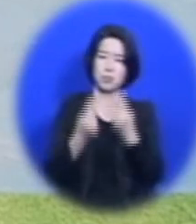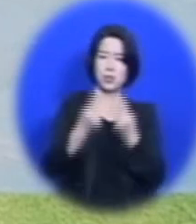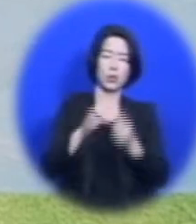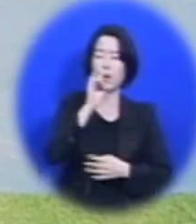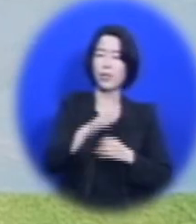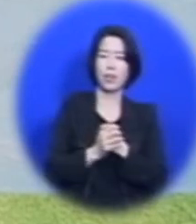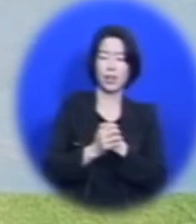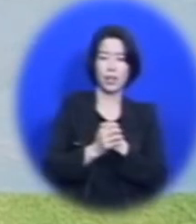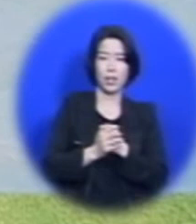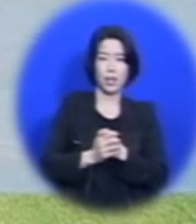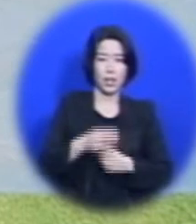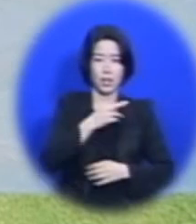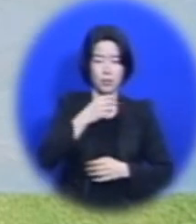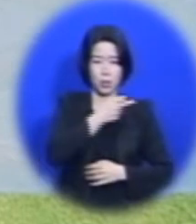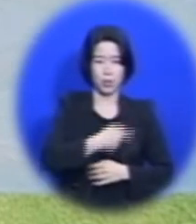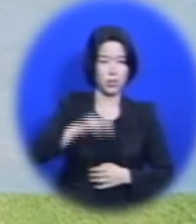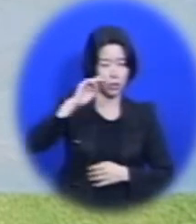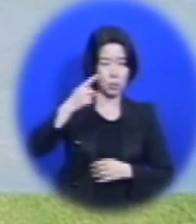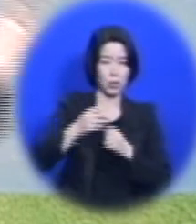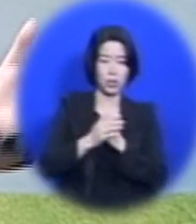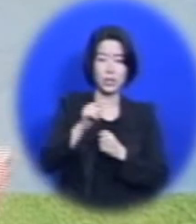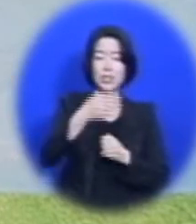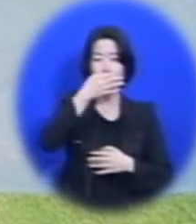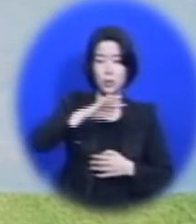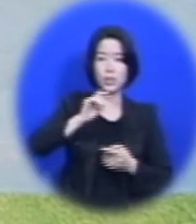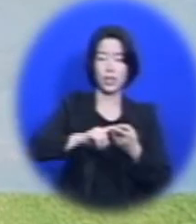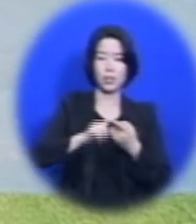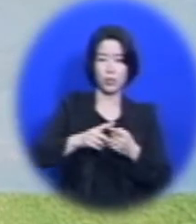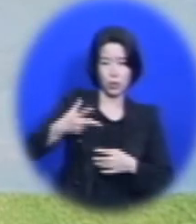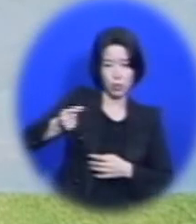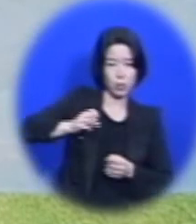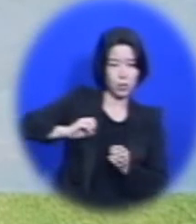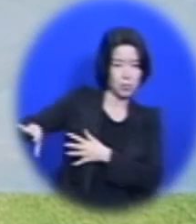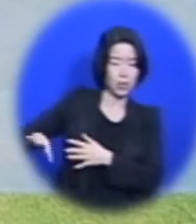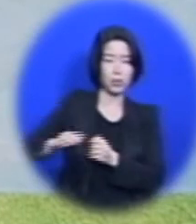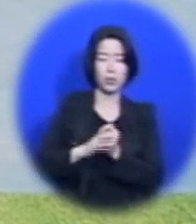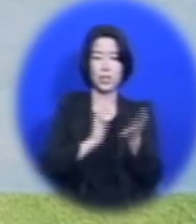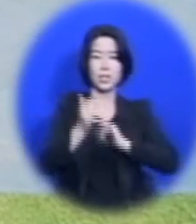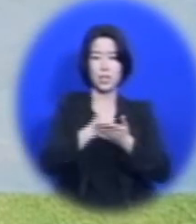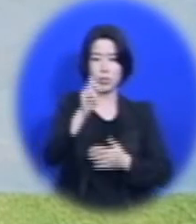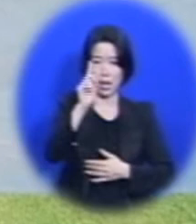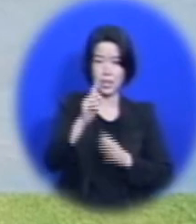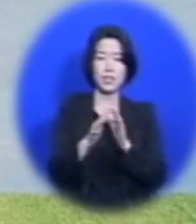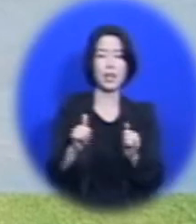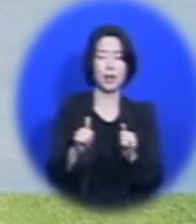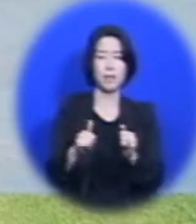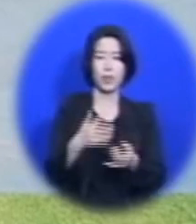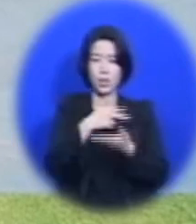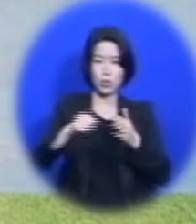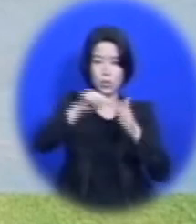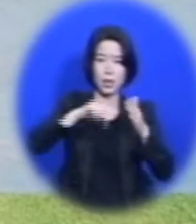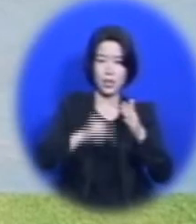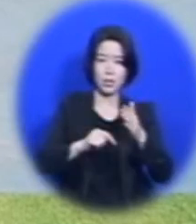사도 바울이 어째서 그 유익하던 거 다 배설물처럼 버리고 예수님 한 분, 주님